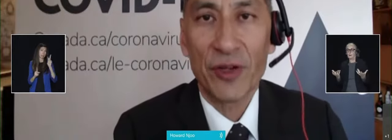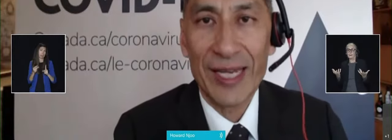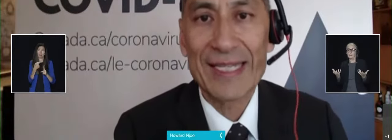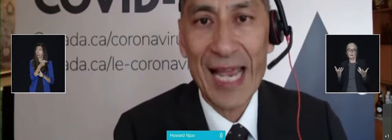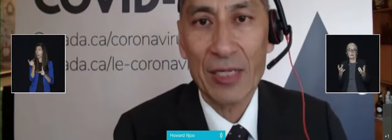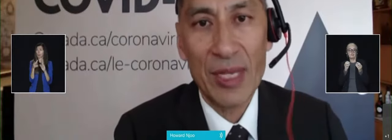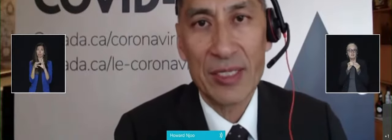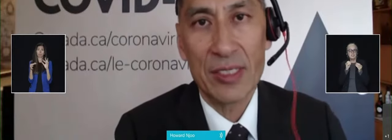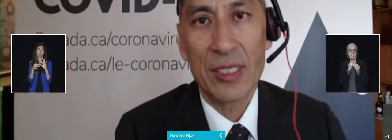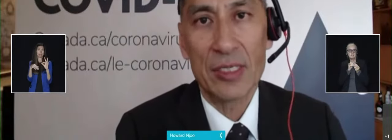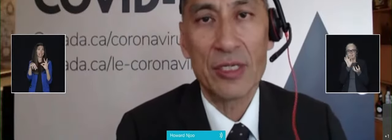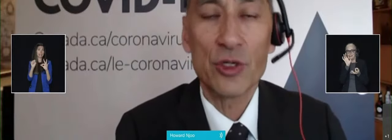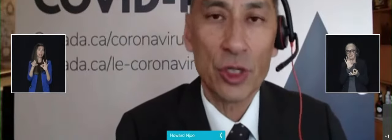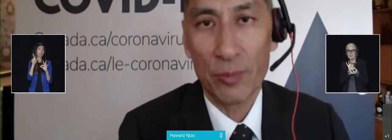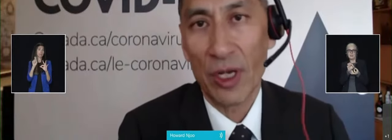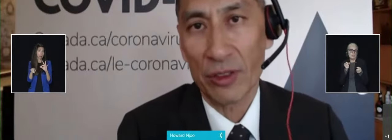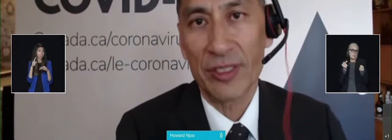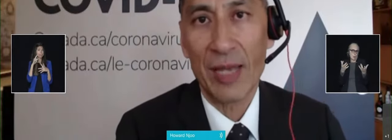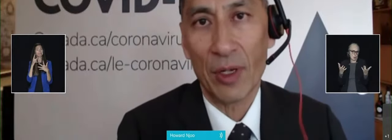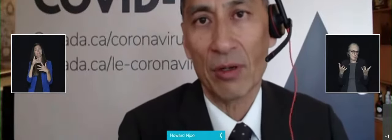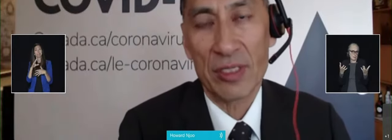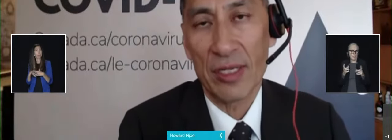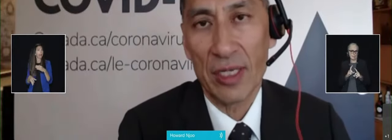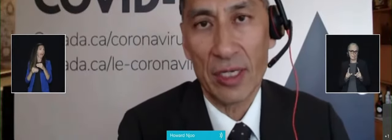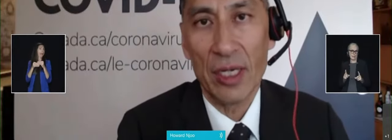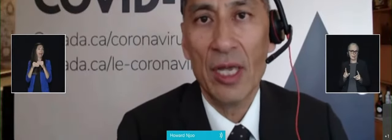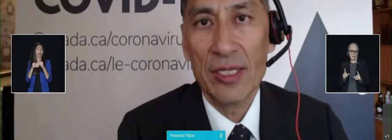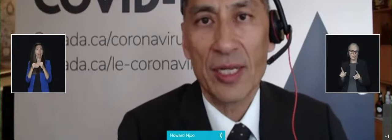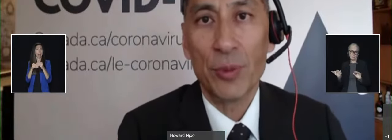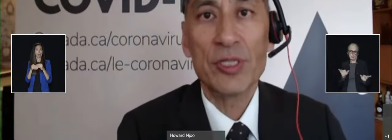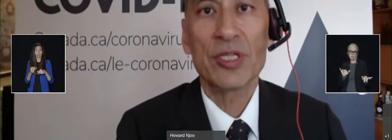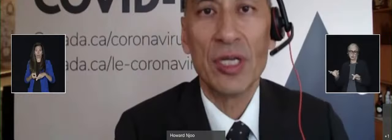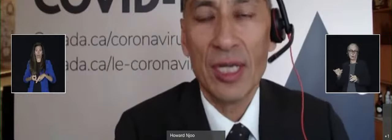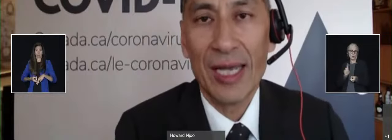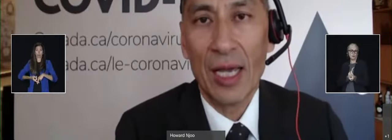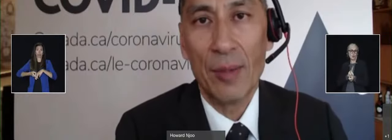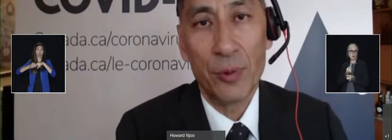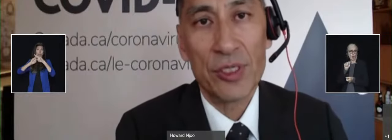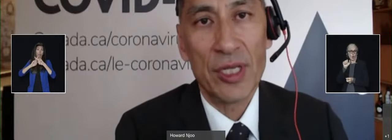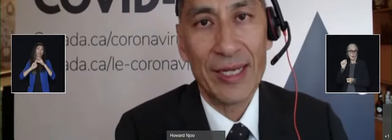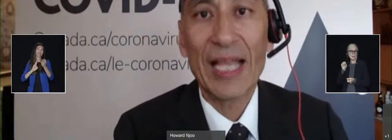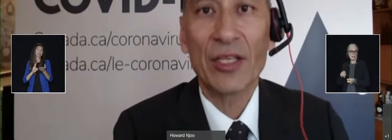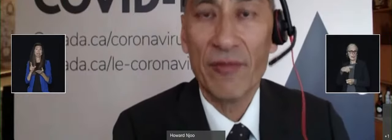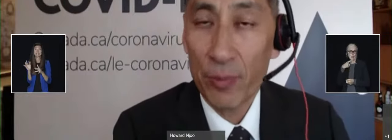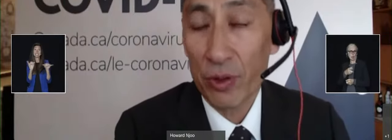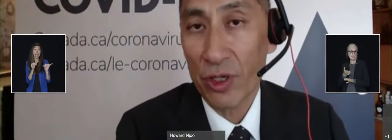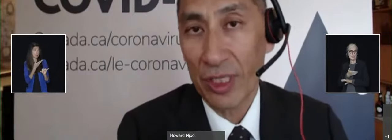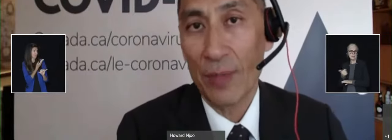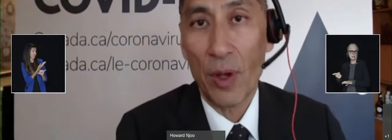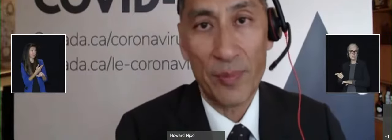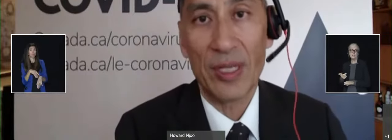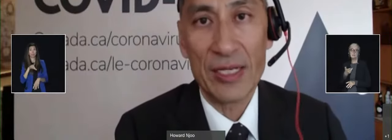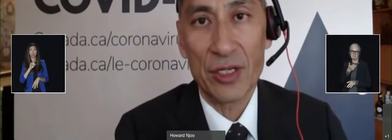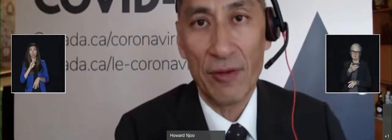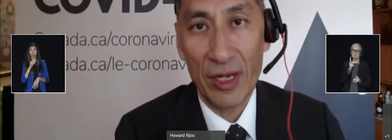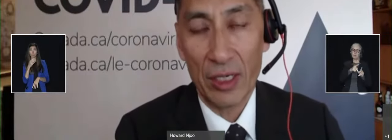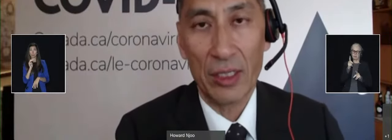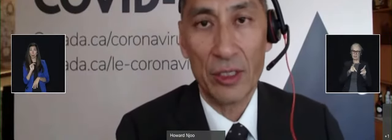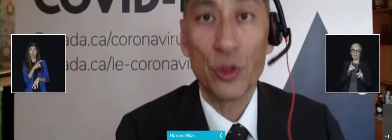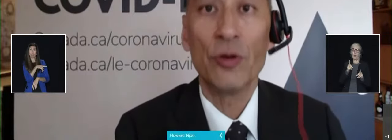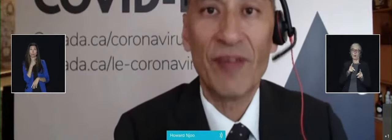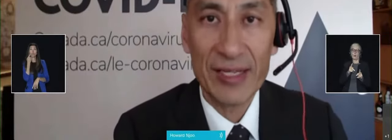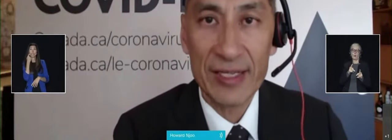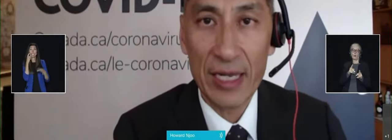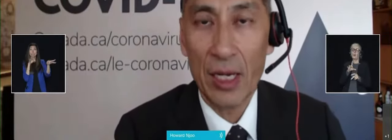un chiffre exact, mais c'est sûr, comme Docteur Tam a constaté, que c'est plus de 80 % de la population